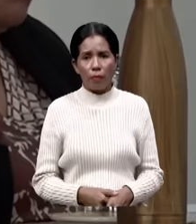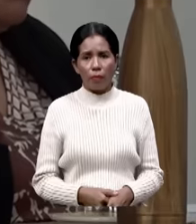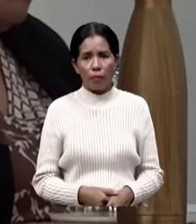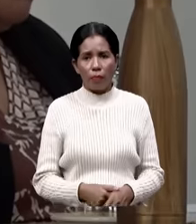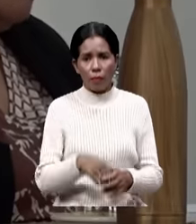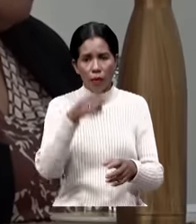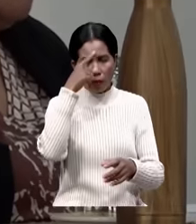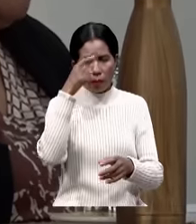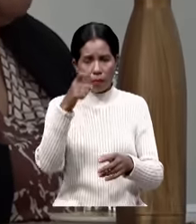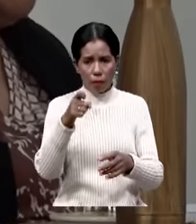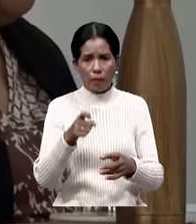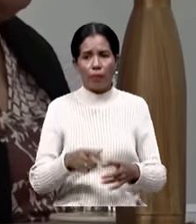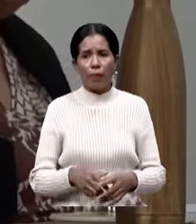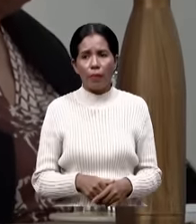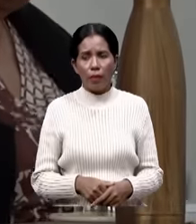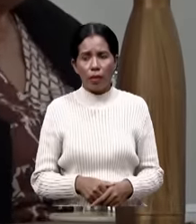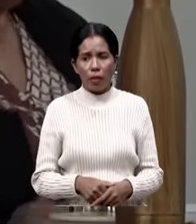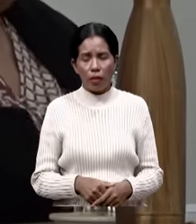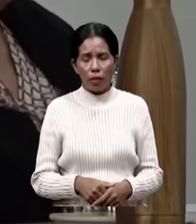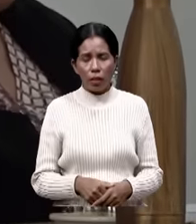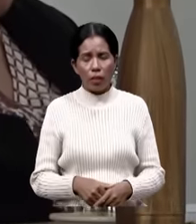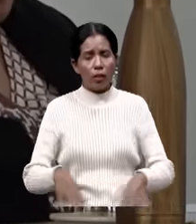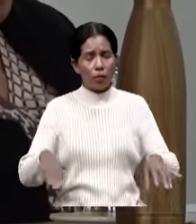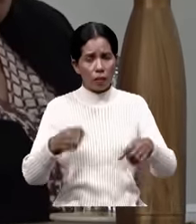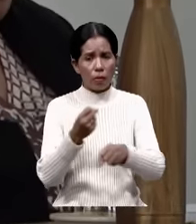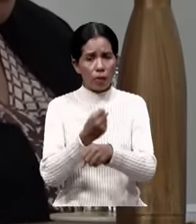Também é luta na ida com o Tuniel.